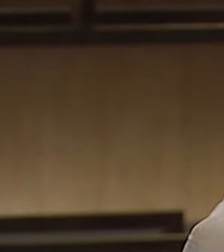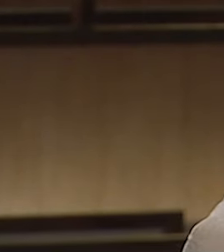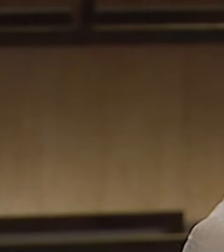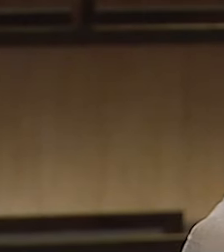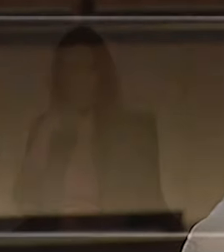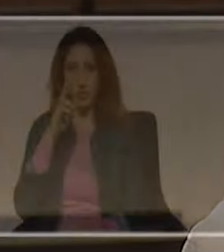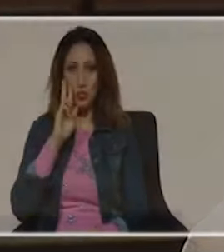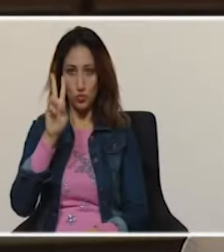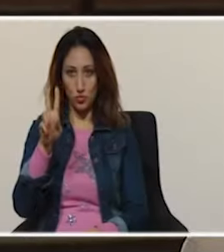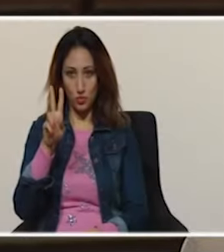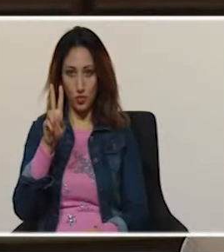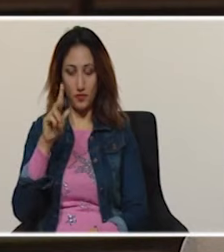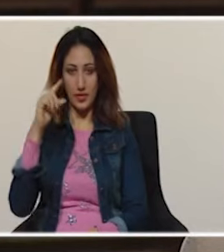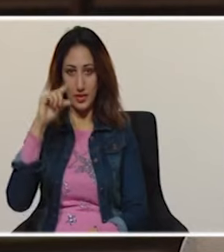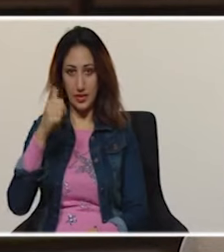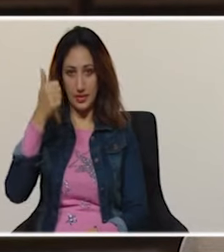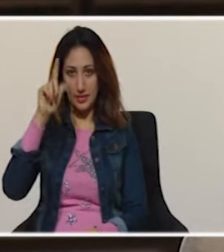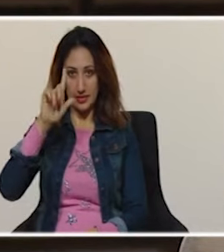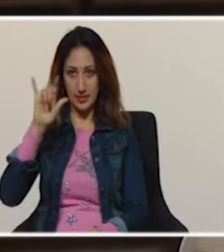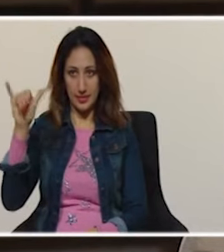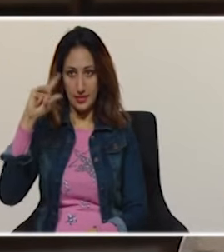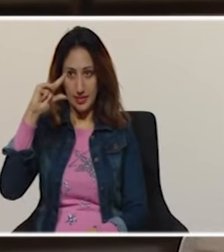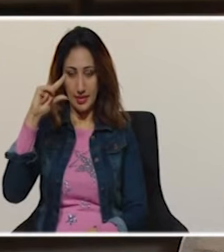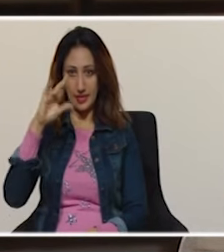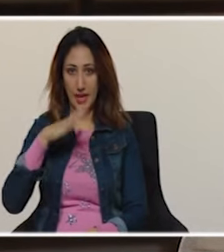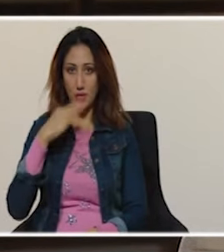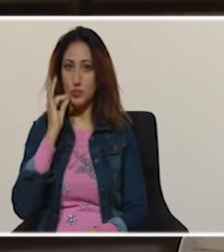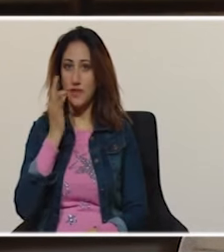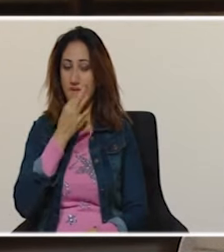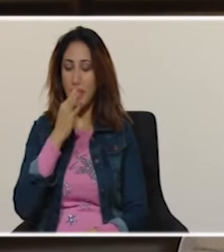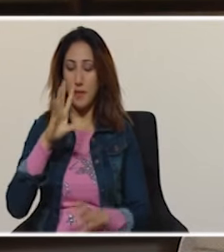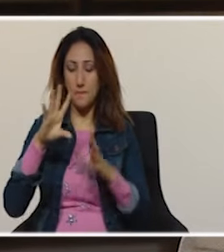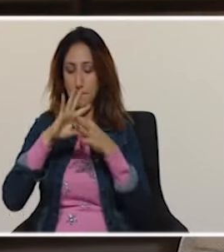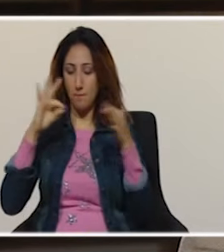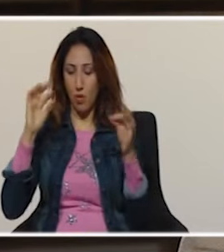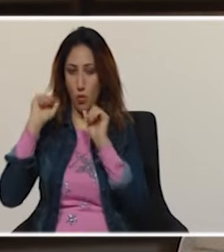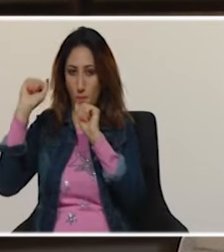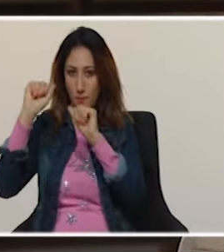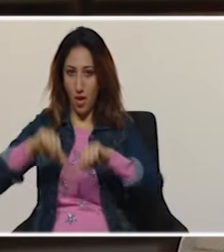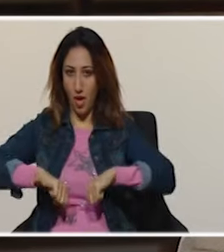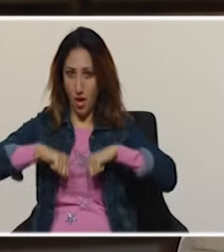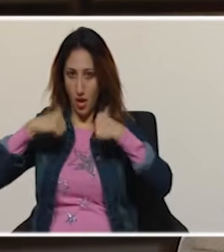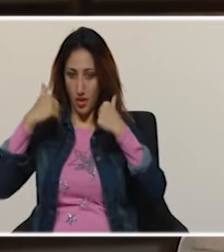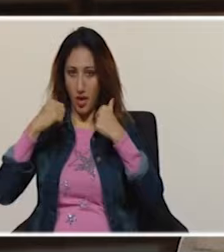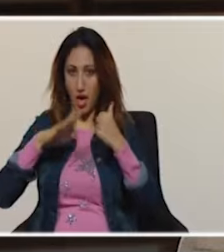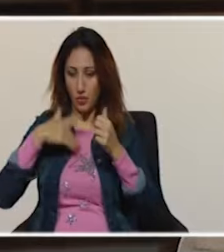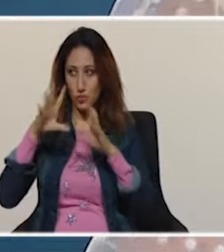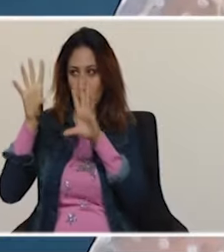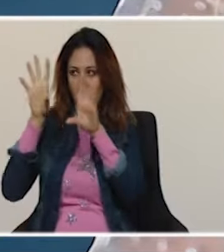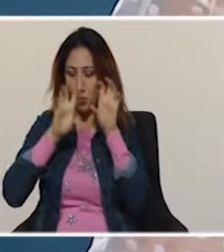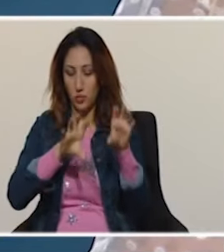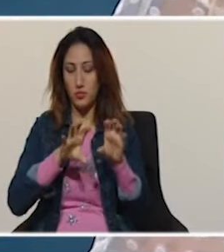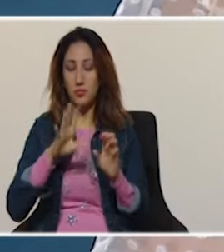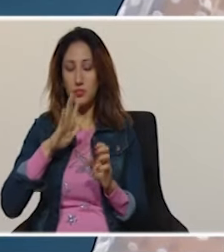بعد ما شفنا داليدا بتفكري تعملي فيلم عن داليدا؟ في يعني عندك فرصة؟ أتمنى